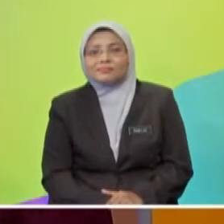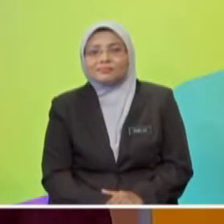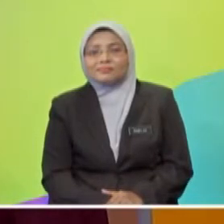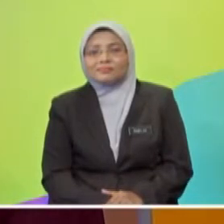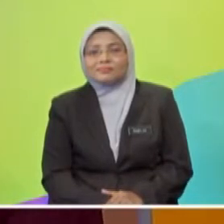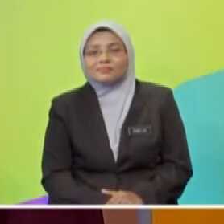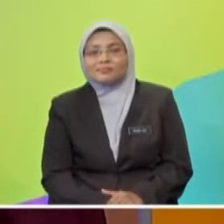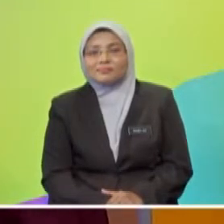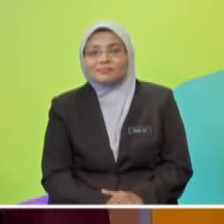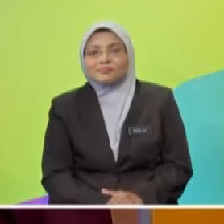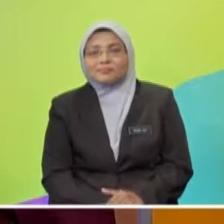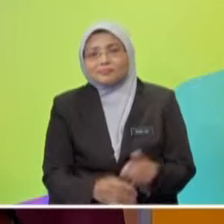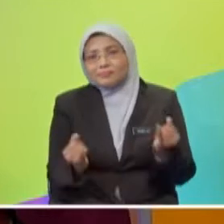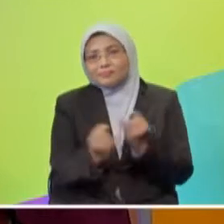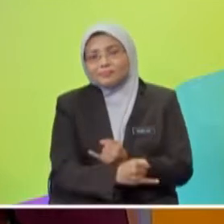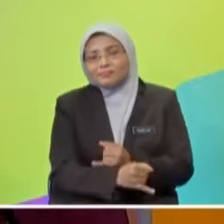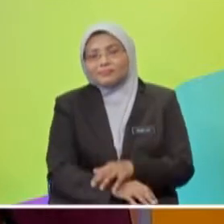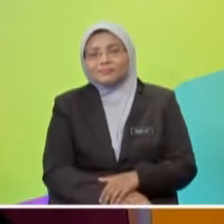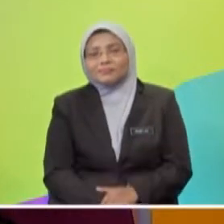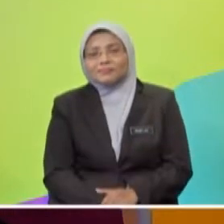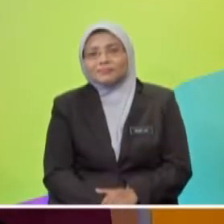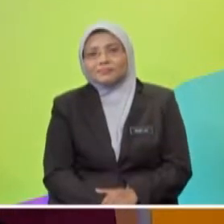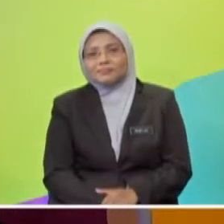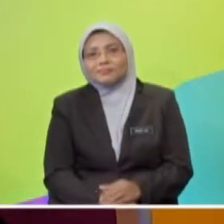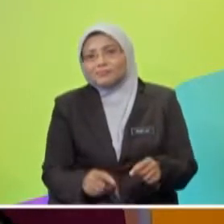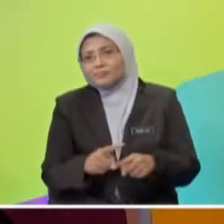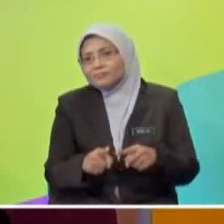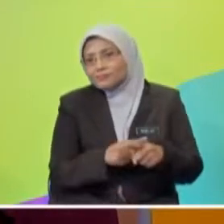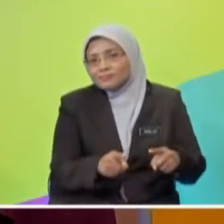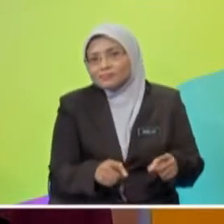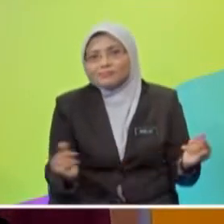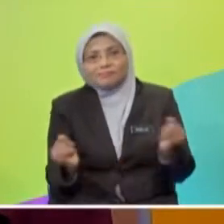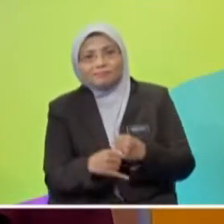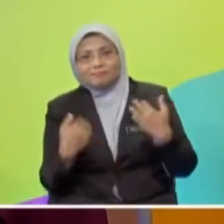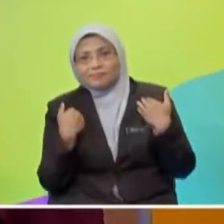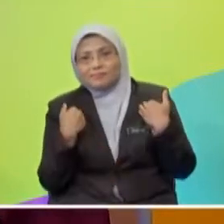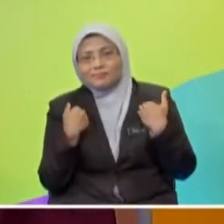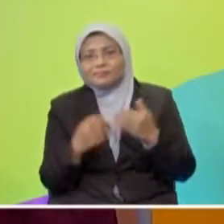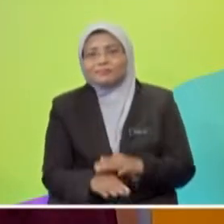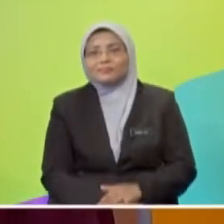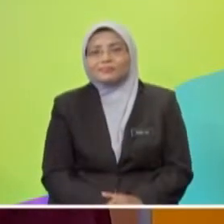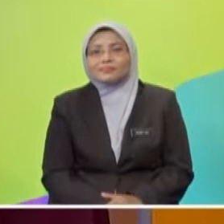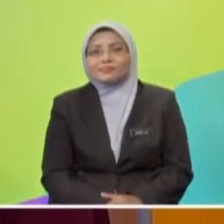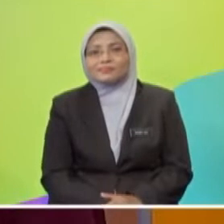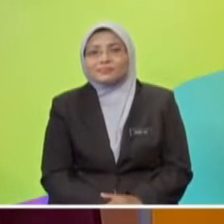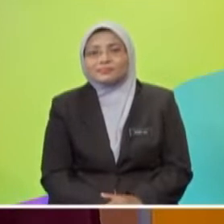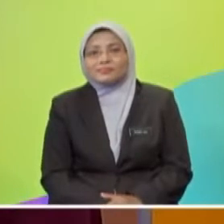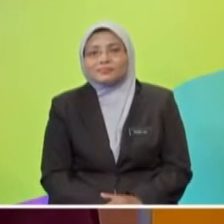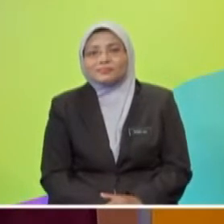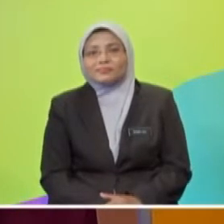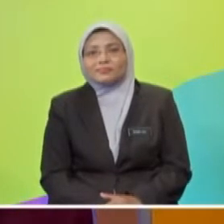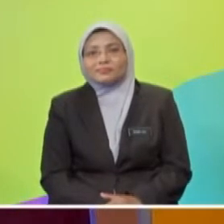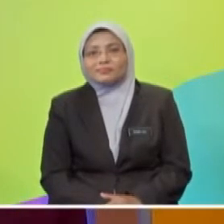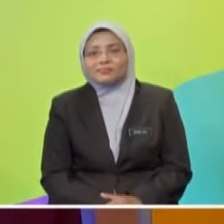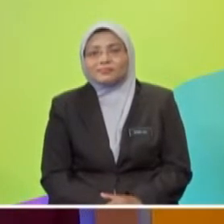dalam negara jabatan perbendaraan aja di hasil-hasil yang indah dikutip tuh tadi disimpan di satu tempat yang kita namakan